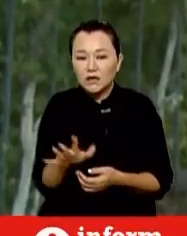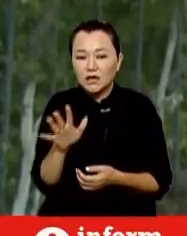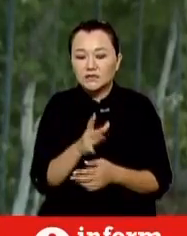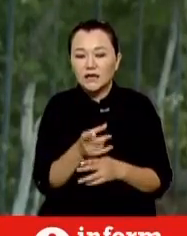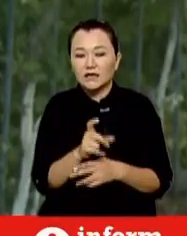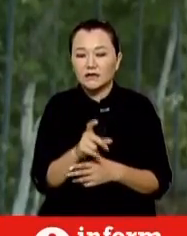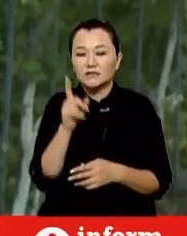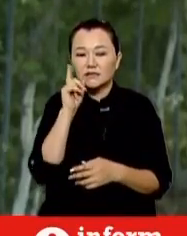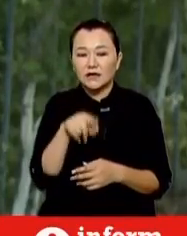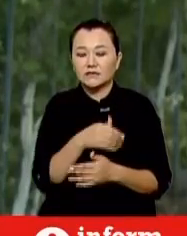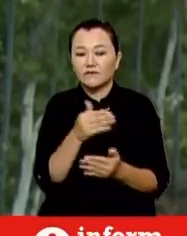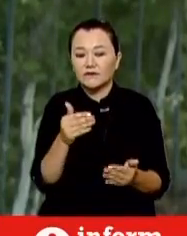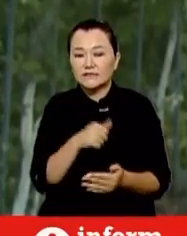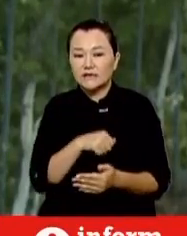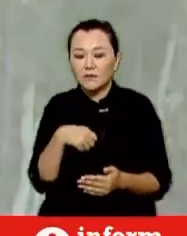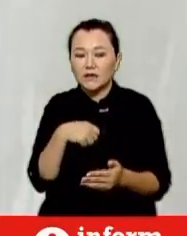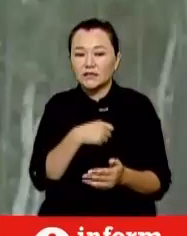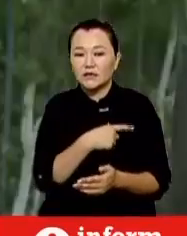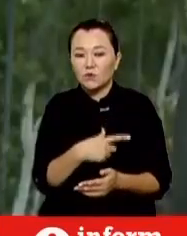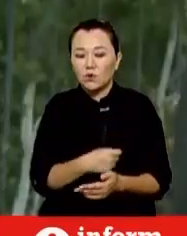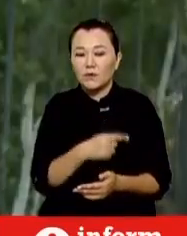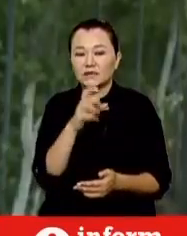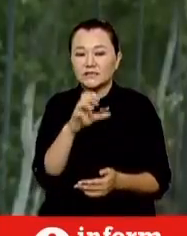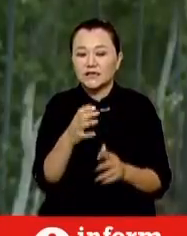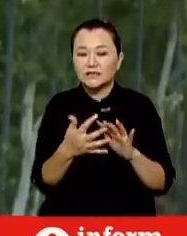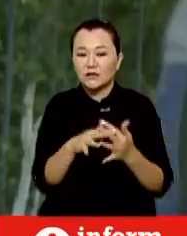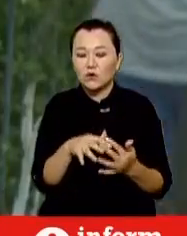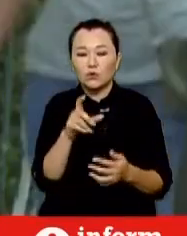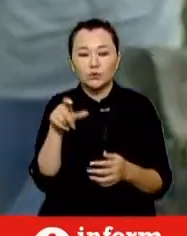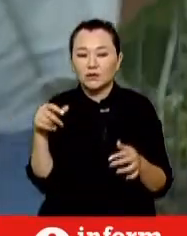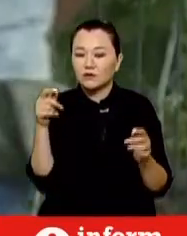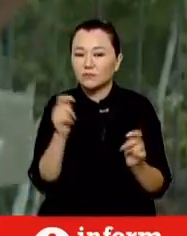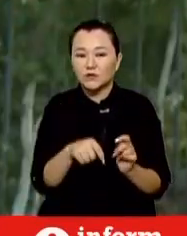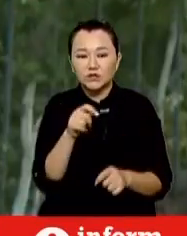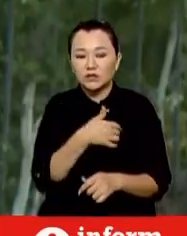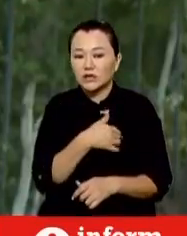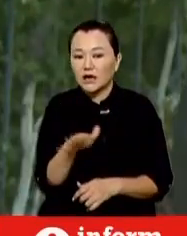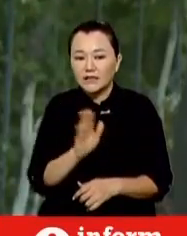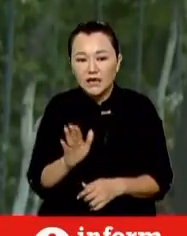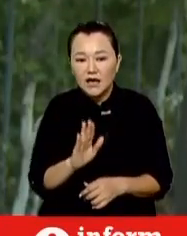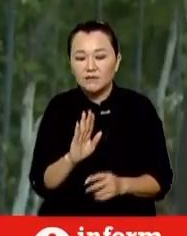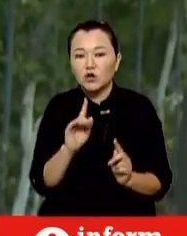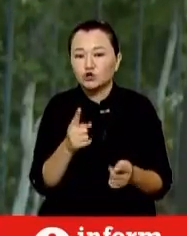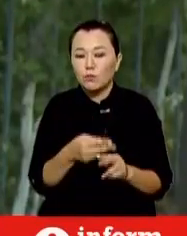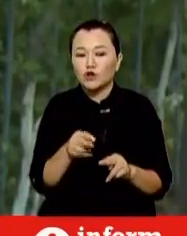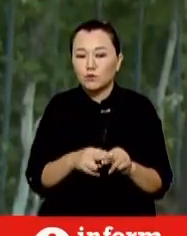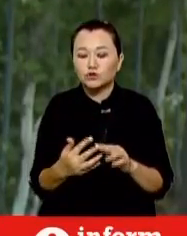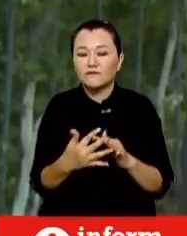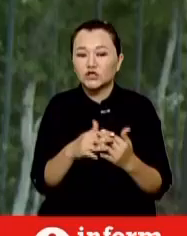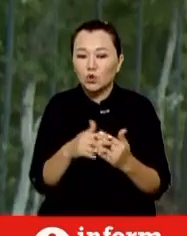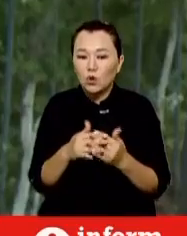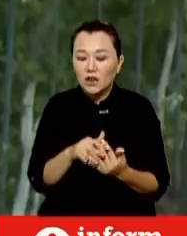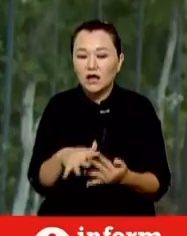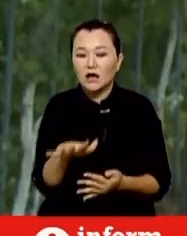вы знаете сами, дипломом село. Люди не идут. Почему? Потому что в селах